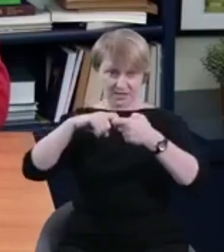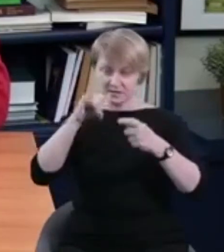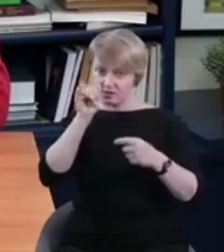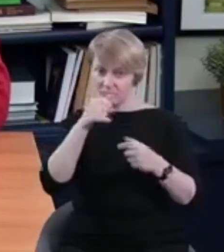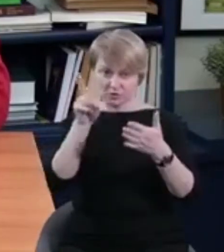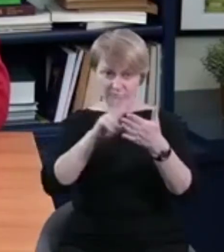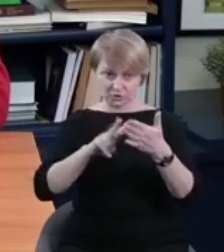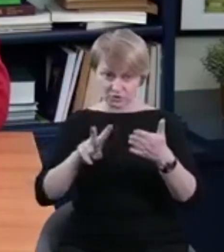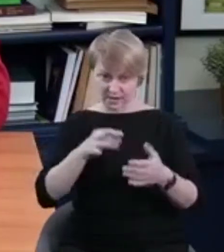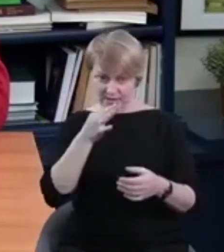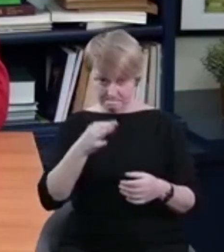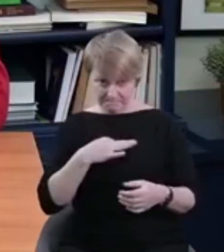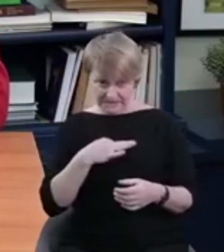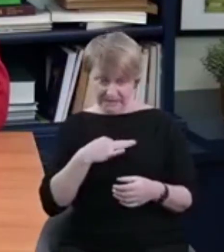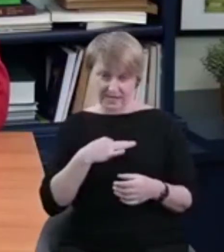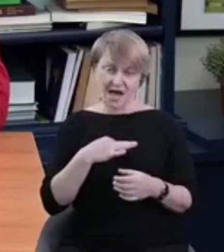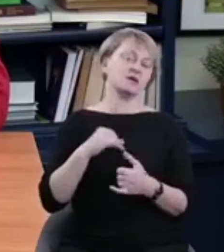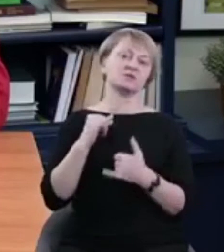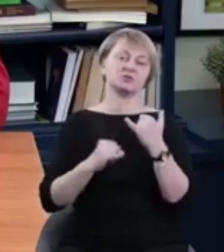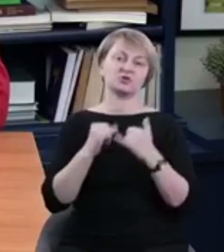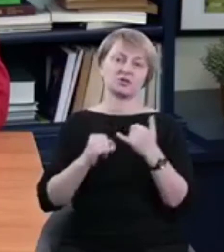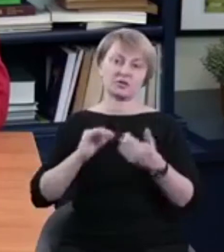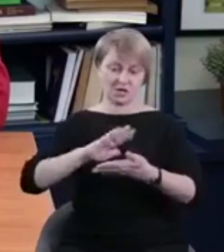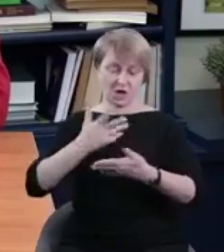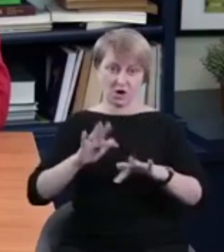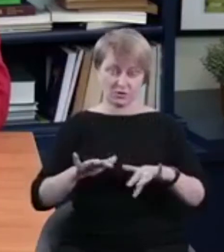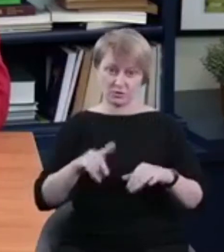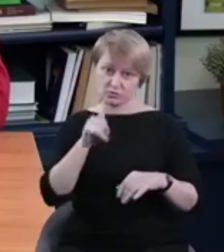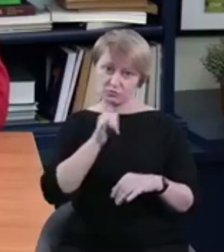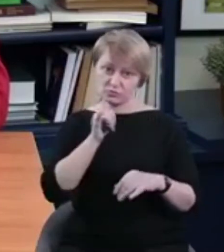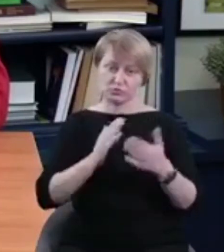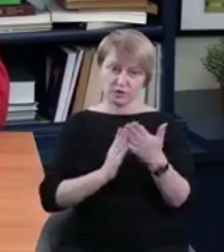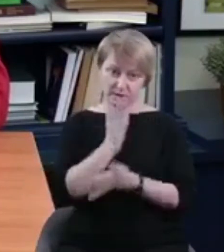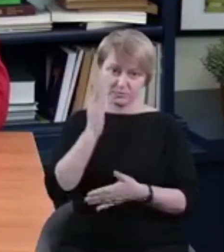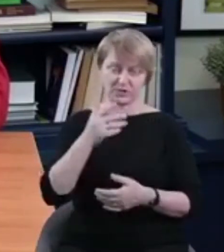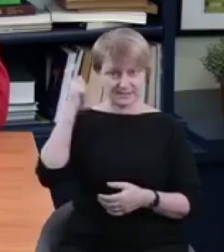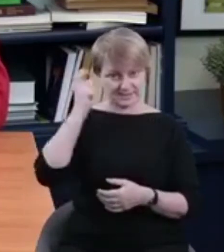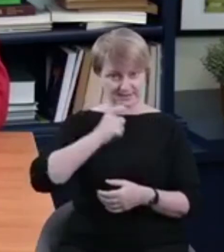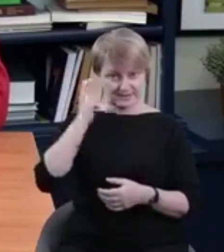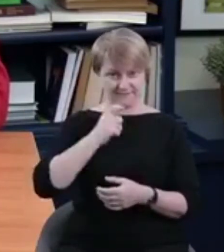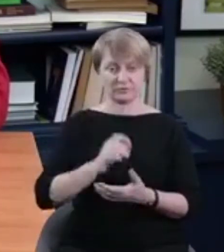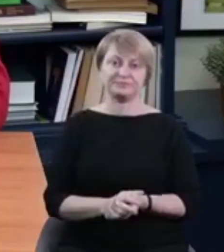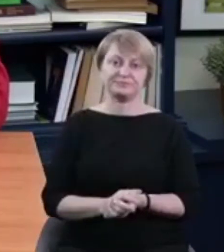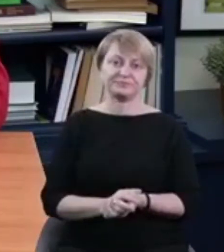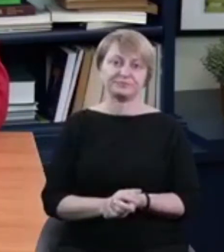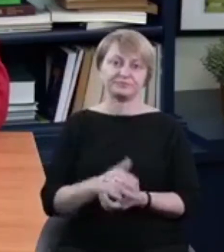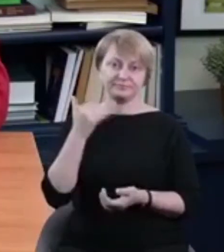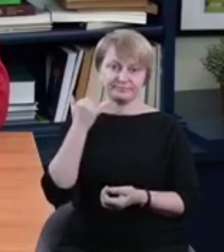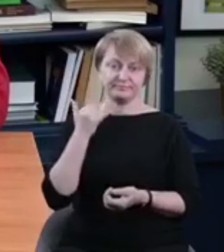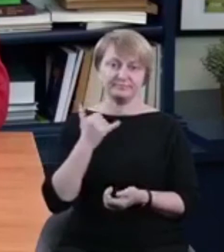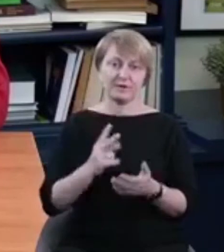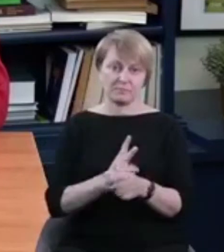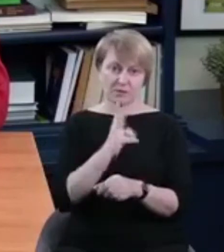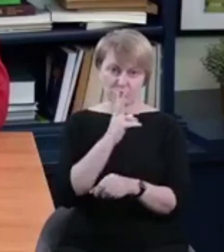pytań ale jeżeli nie pójdziemy na komputerze to spróbuję to zrobić przez telefon to też mam dostęp do swojego